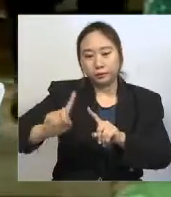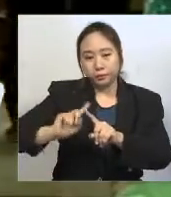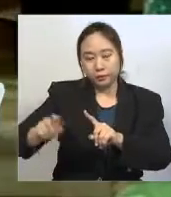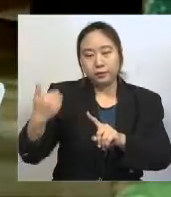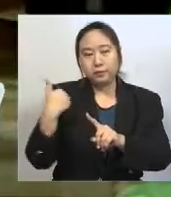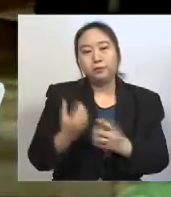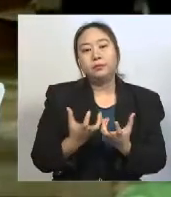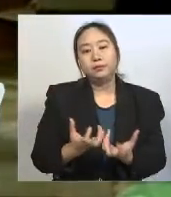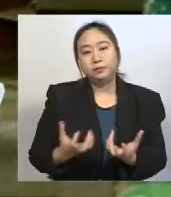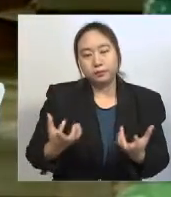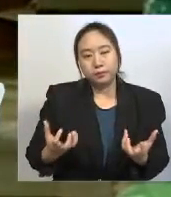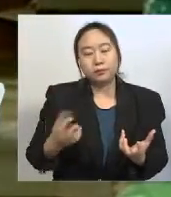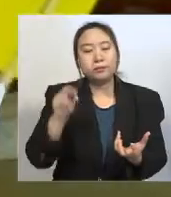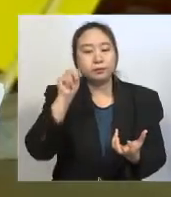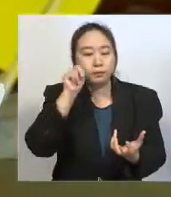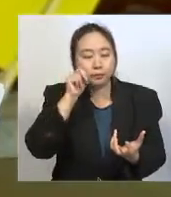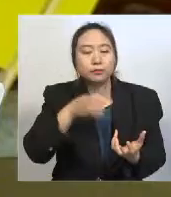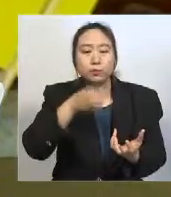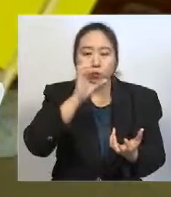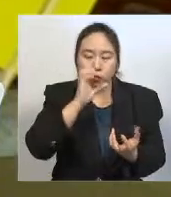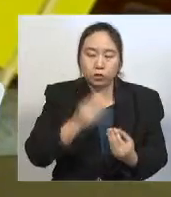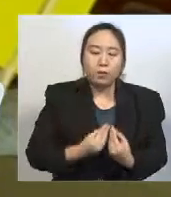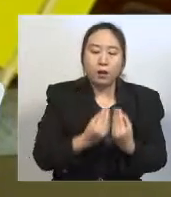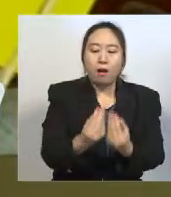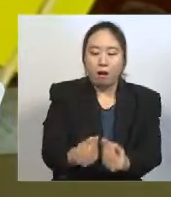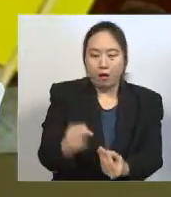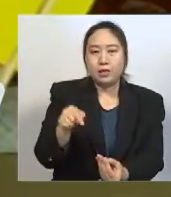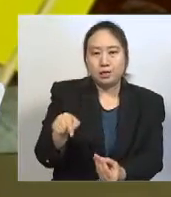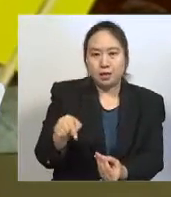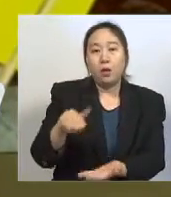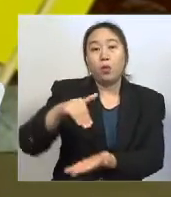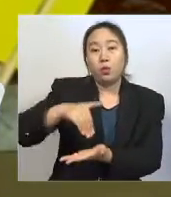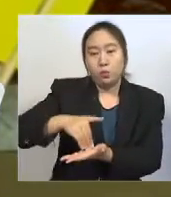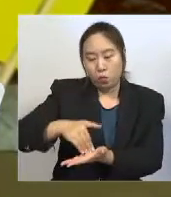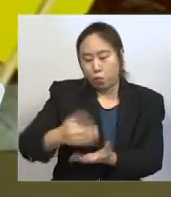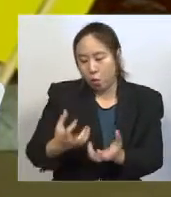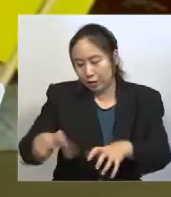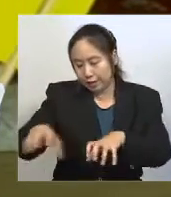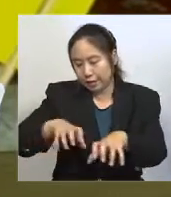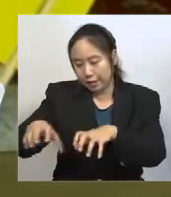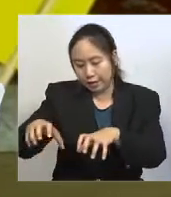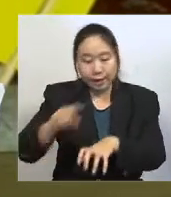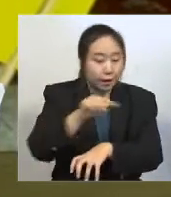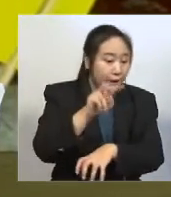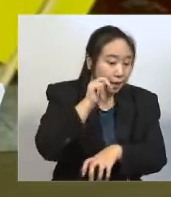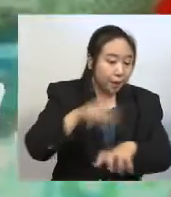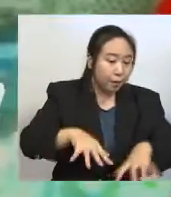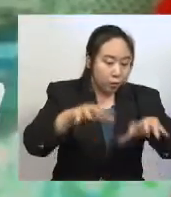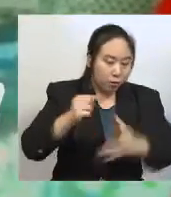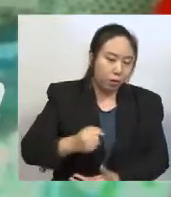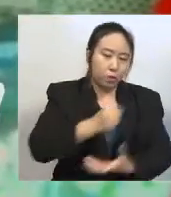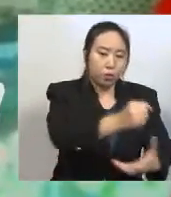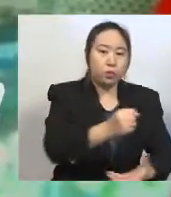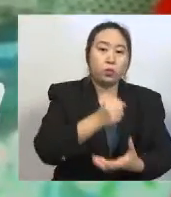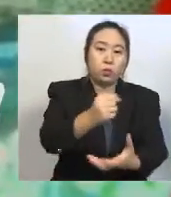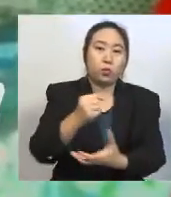ำสิ่งของน้ำดื่มนำมาบริจาคให้กับทางศูนย์นะครับเพื่อที่จะนำไปช่วยเหลือผู้ประสบภัยในพื้นที่ตำบลไร่ใต้นะครับตำบ